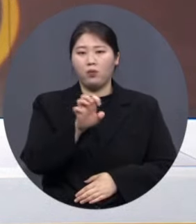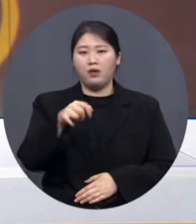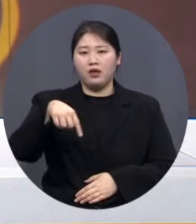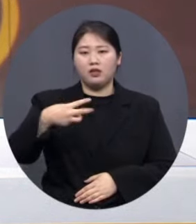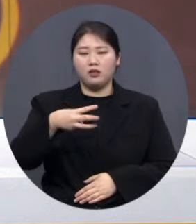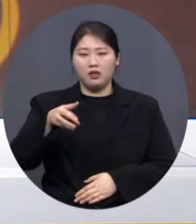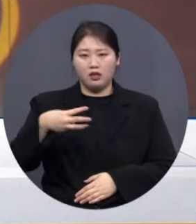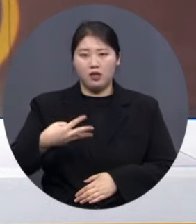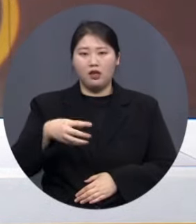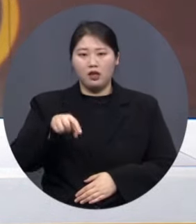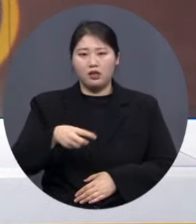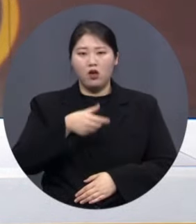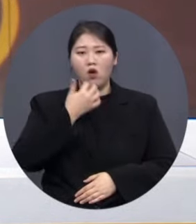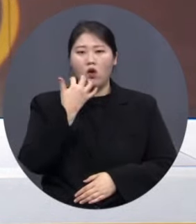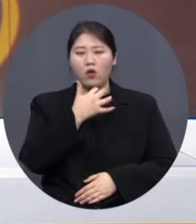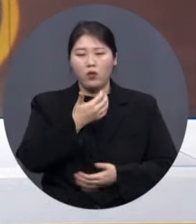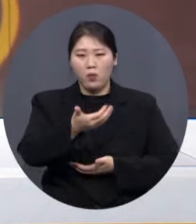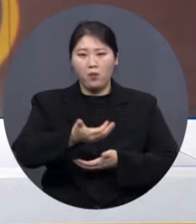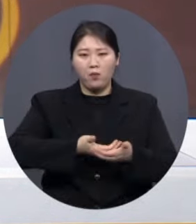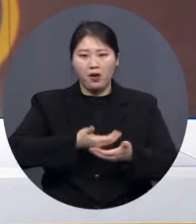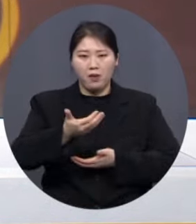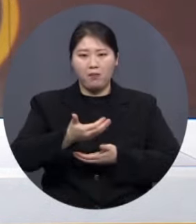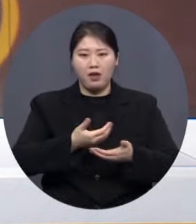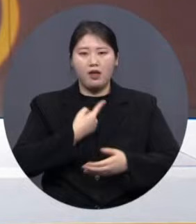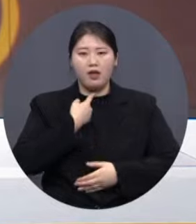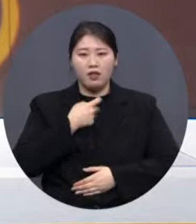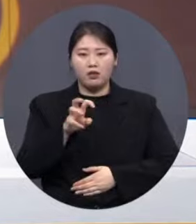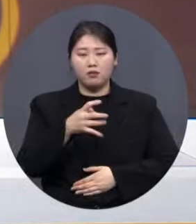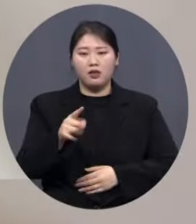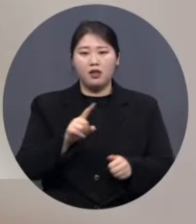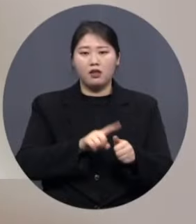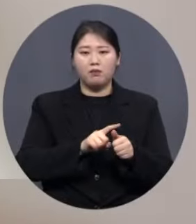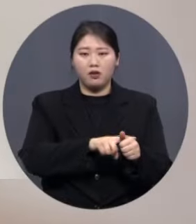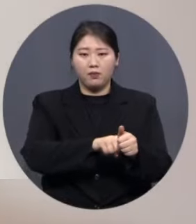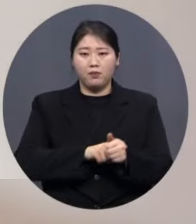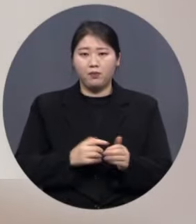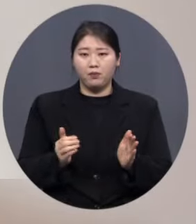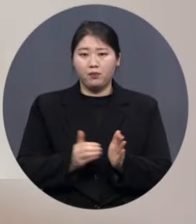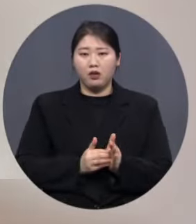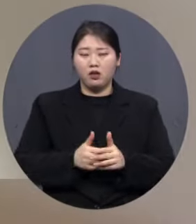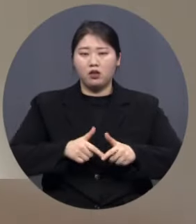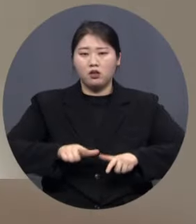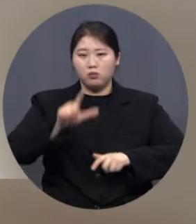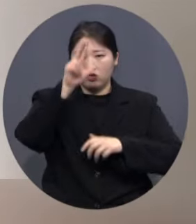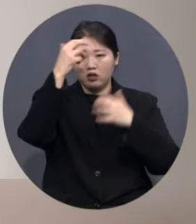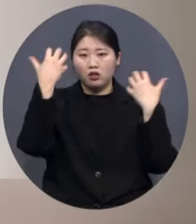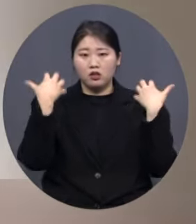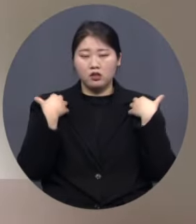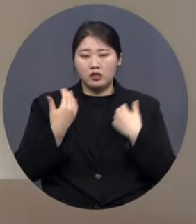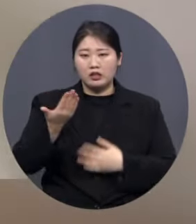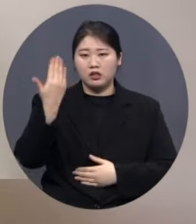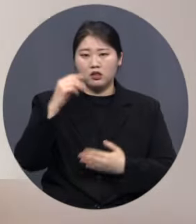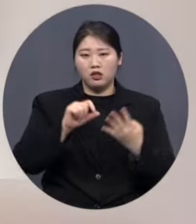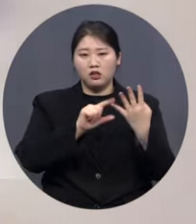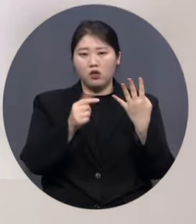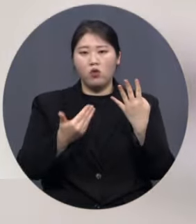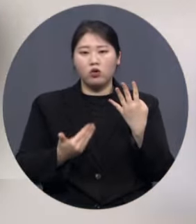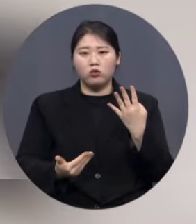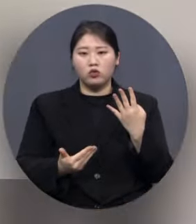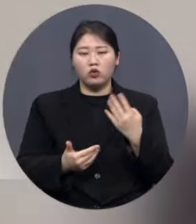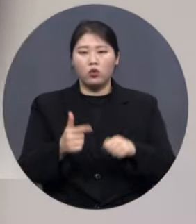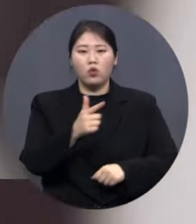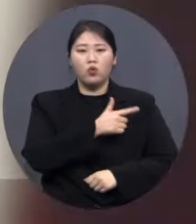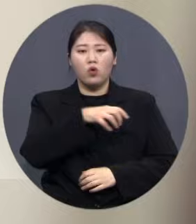오피스텔에서 성매매 업소를 운영한 40대 남성이 경찰에 붙잡혔습니다. 제주서부경찰서는 지난 9일 제주시 노영동의